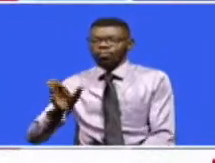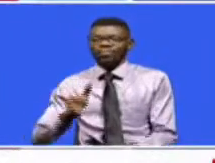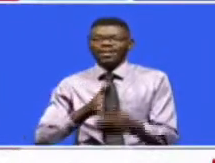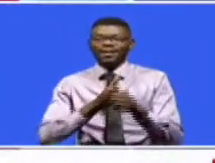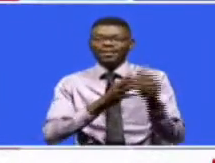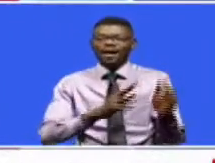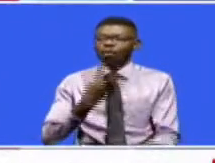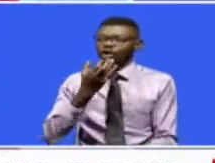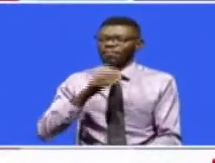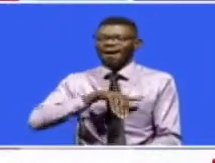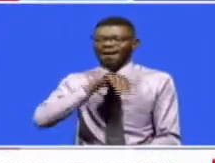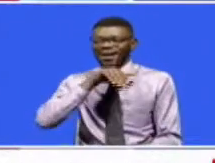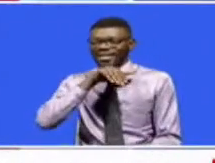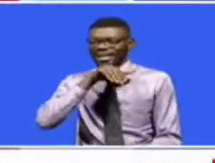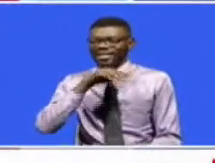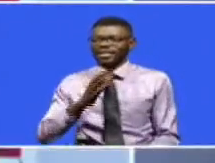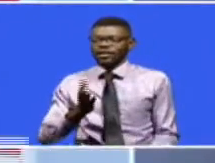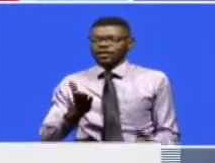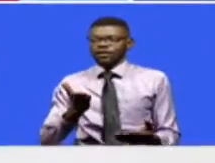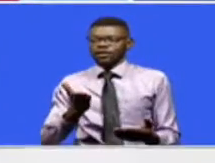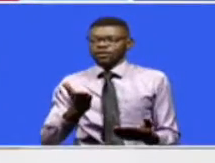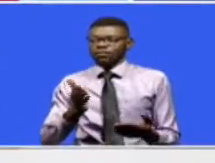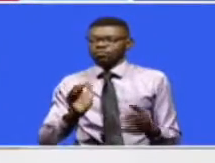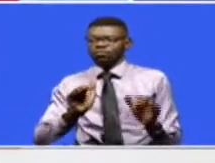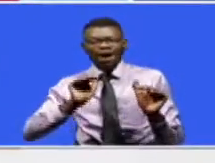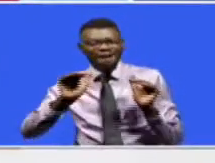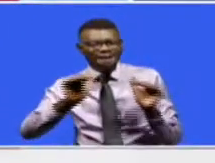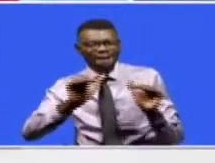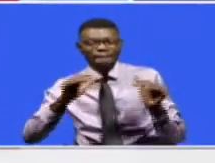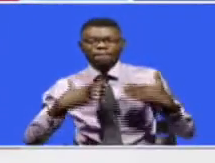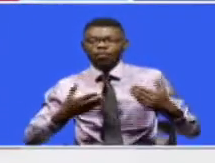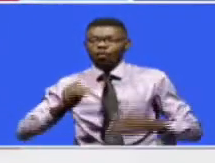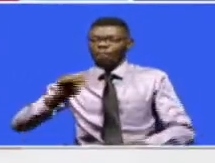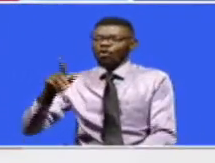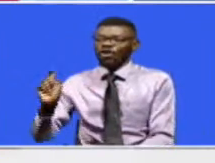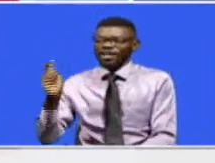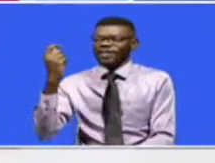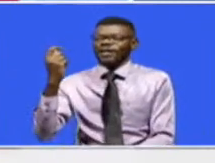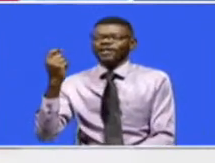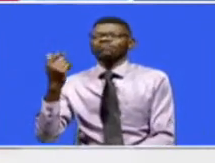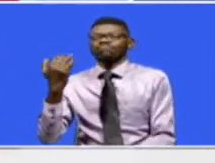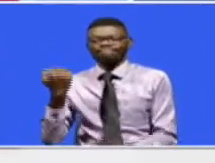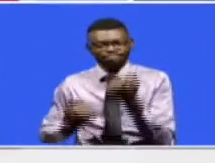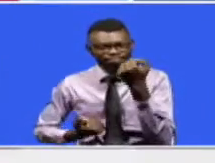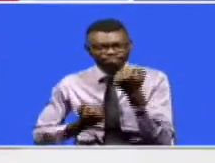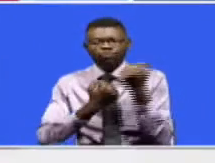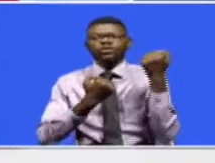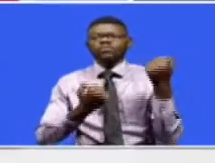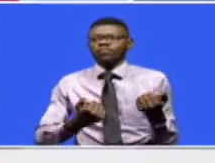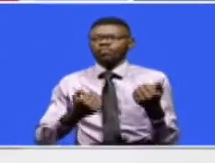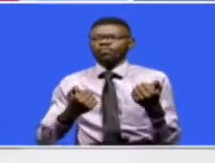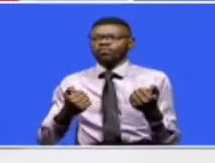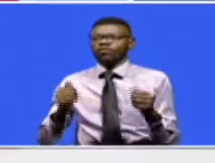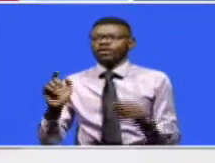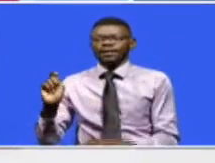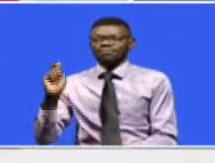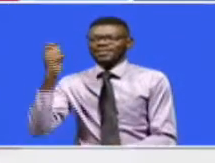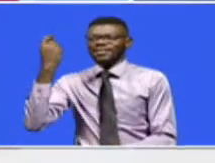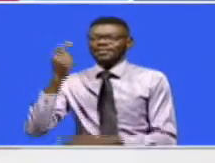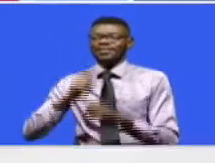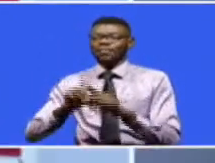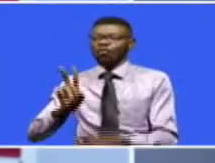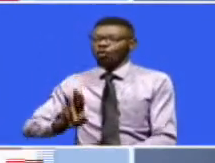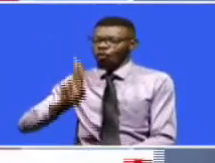cha ODM Raila Odinga ametoa wito kwa wenyeji wa eneo la Mlima Kenya kuunga mkono azma yake ya kuliongoza taifa baada ya Rais Uhuru